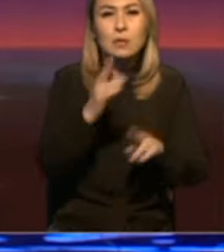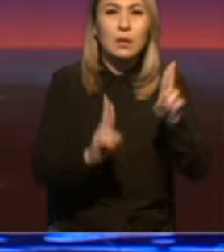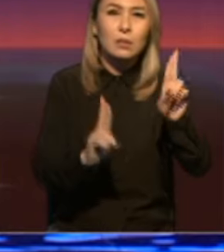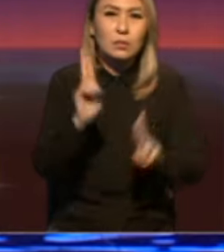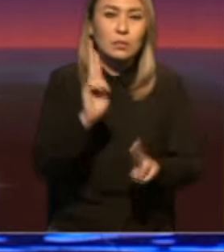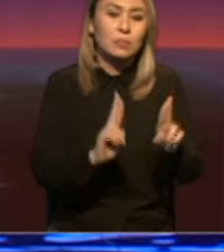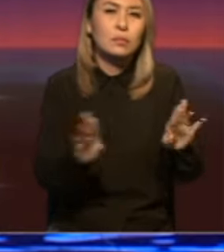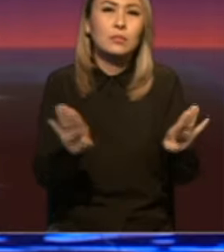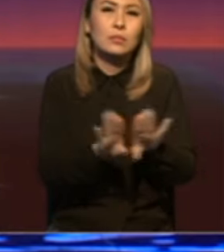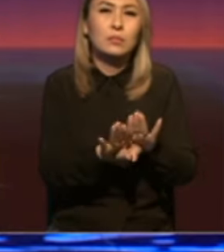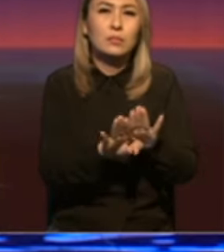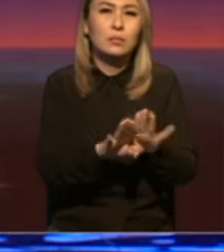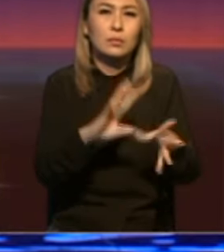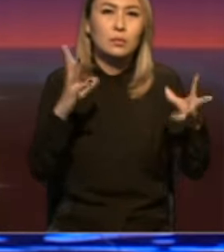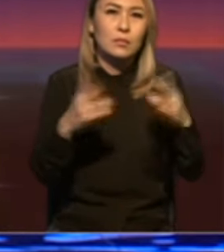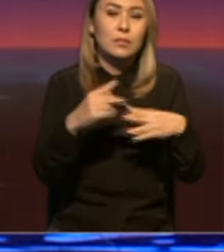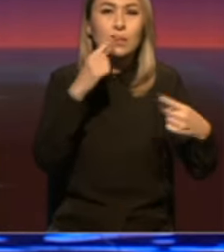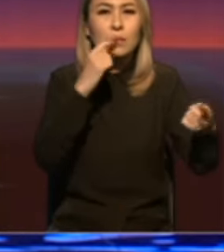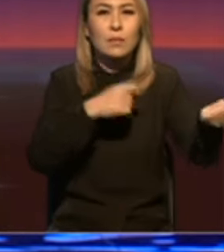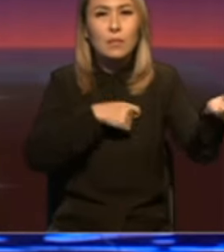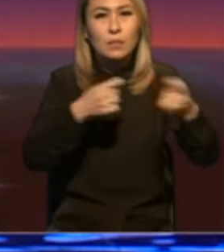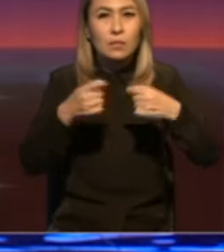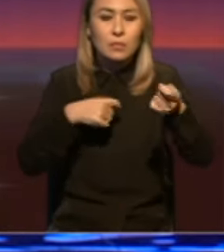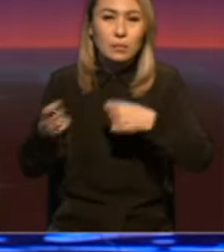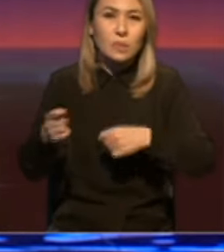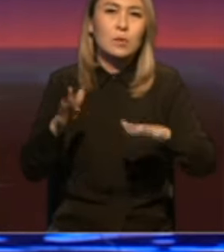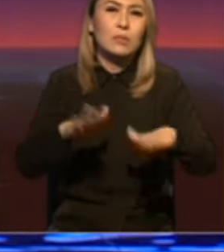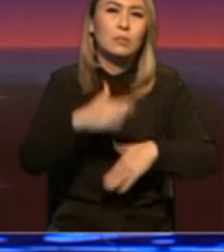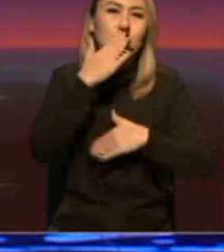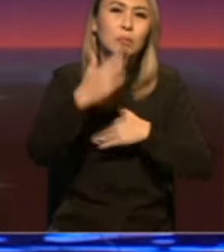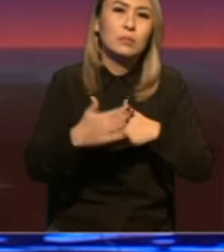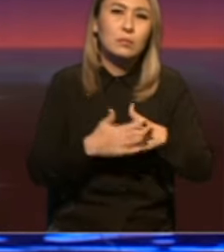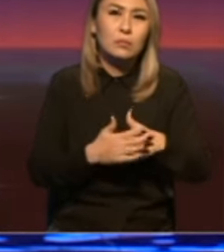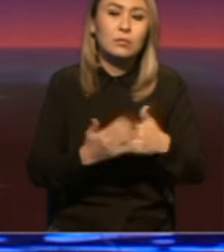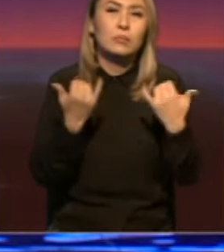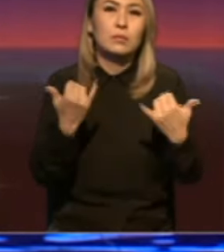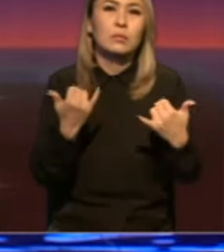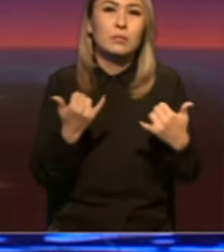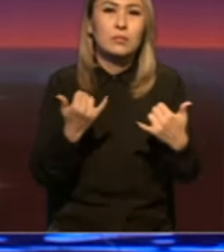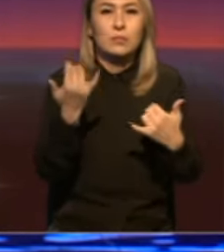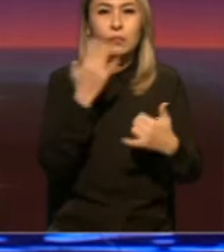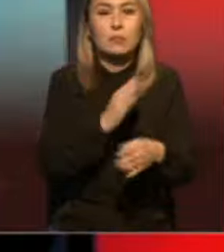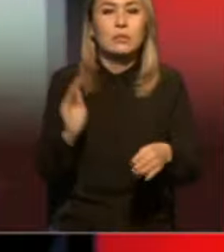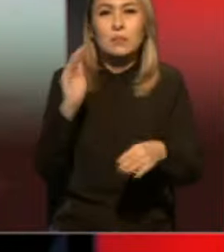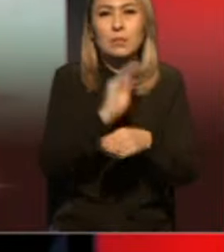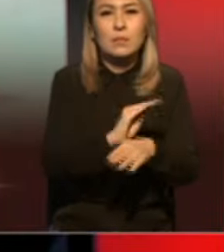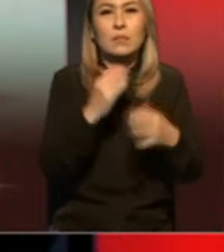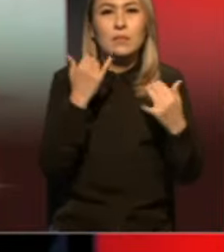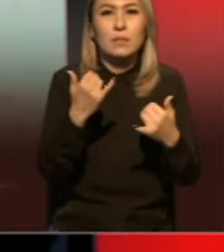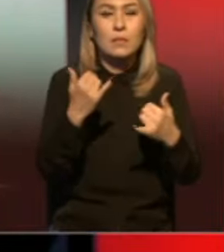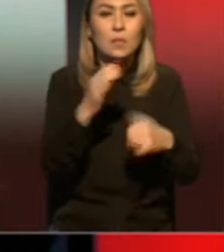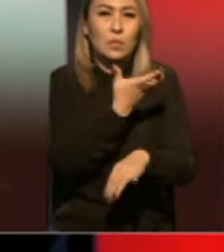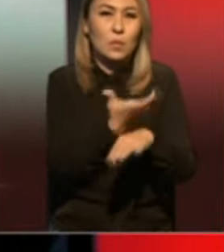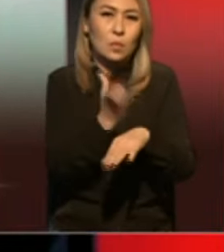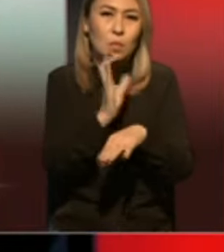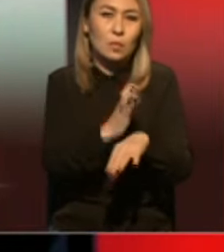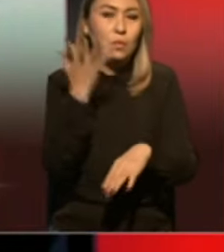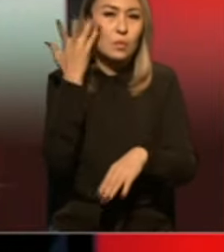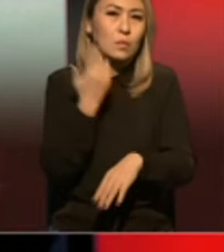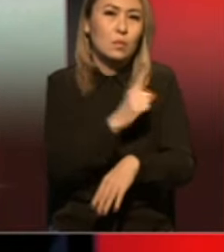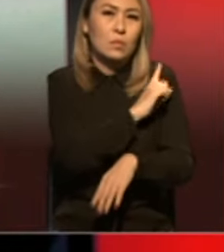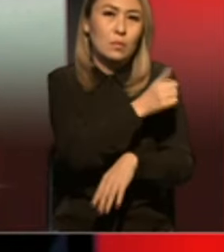әріптестіктер, алыс-беріс, барыс-келіс деген сияқты мәселелерді айтып отыр жаңа мырза. Салмағы жағынан, саяси салмағы жағынан. Егер де осындай тараптар күшейген сайын,